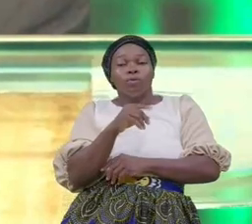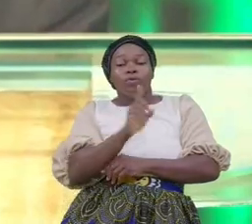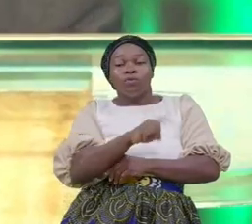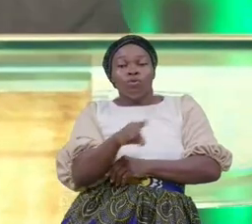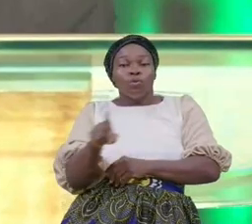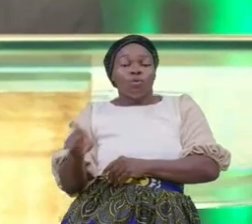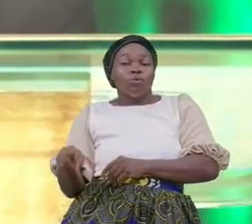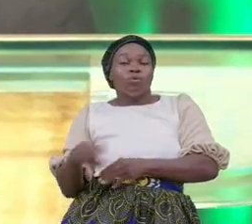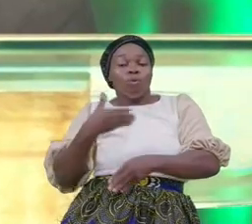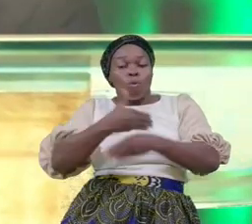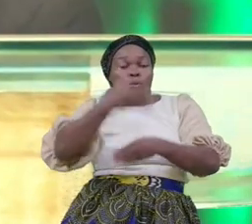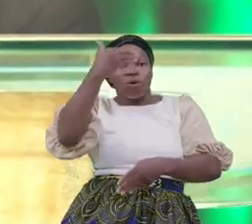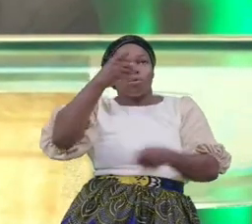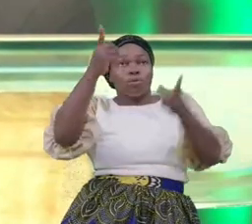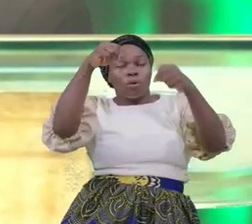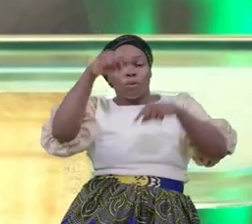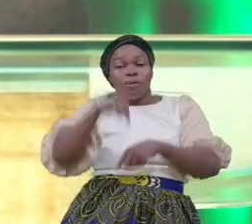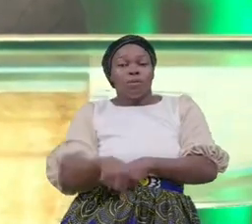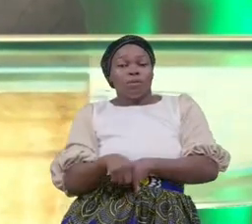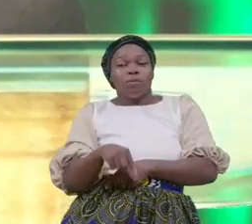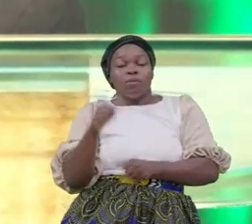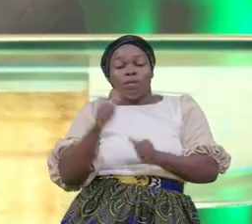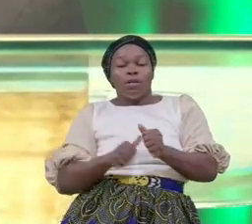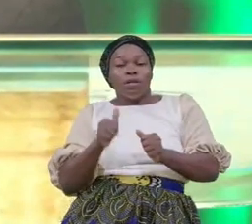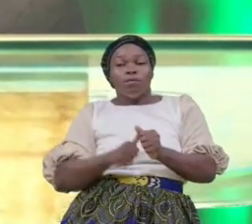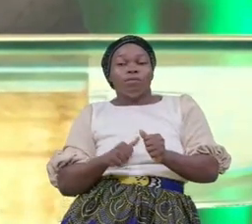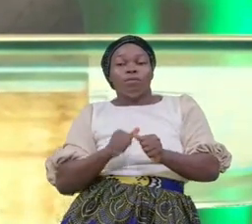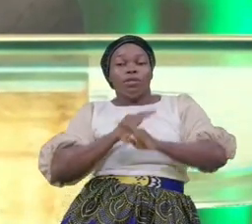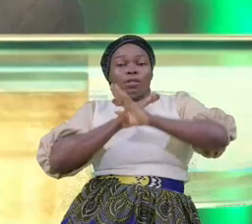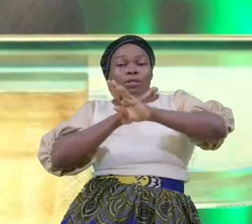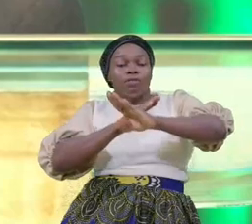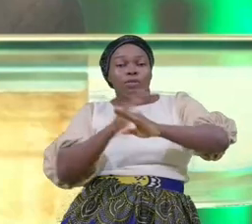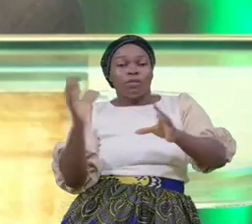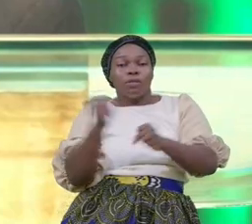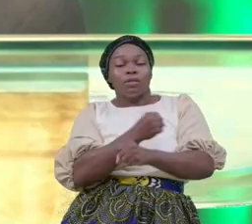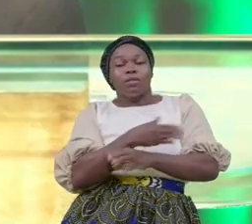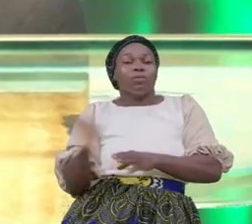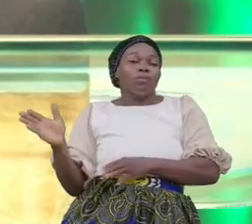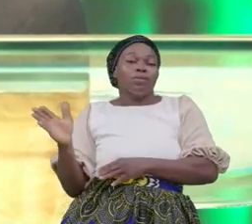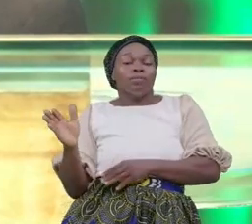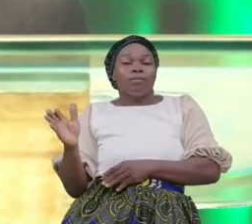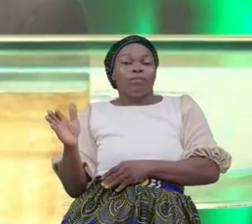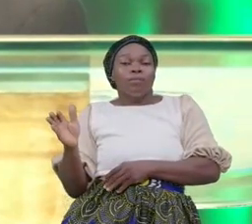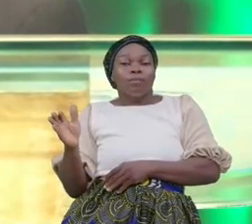de l'écoulement de ces murailles. Tout empêchement ôté.